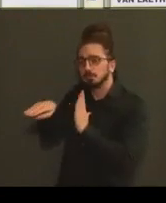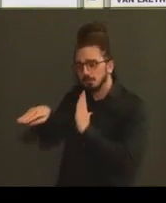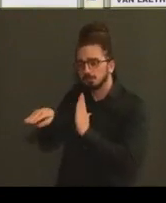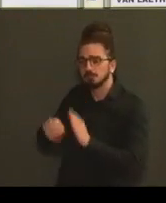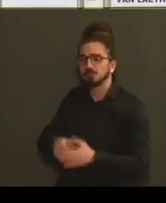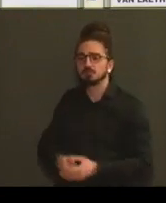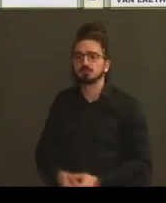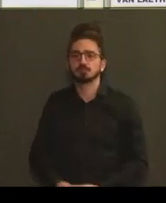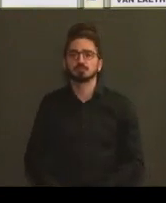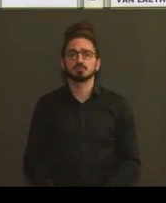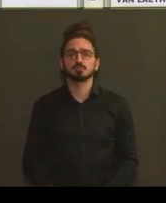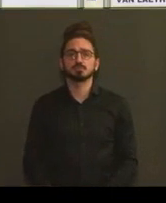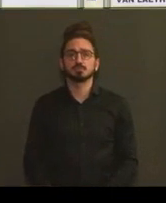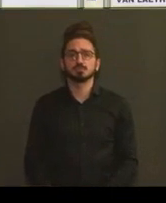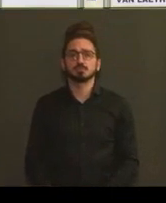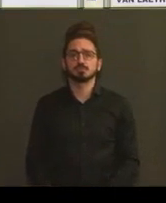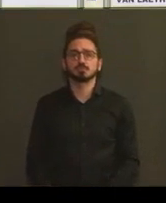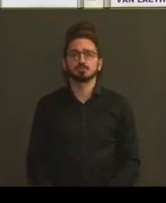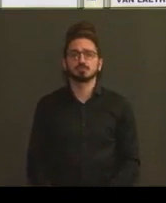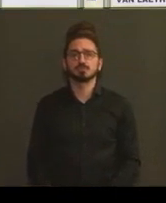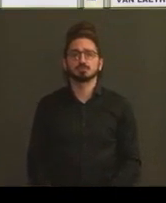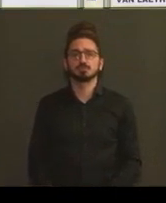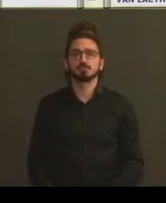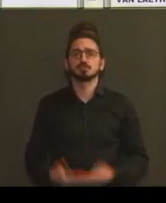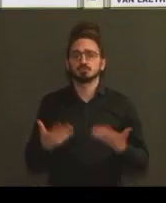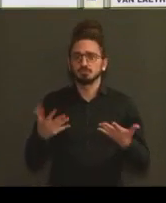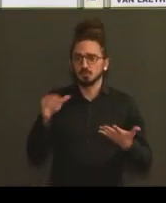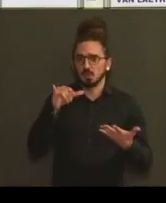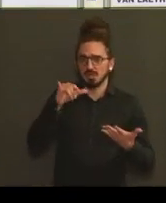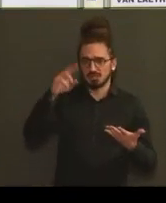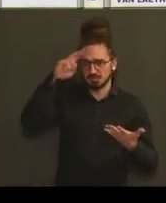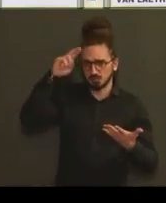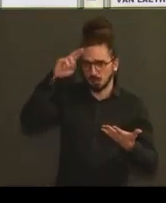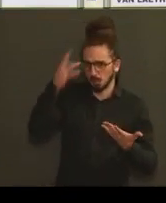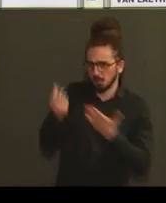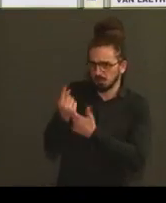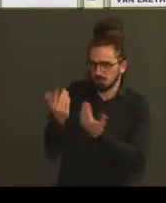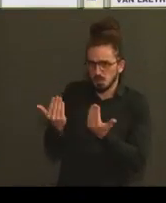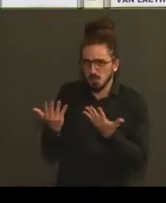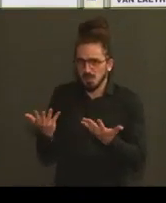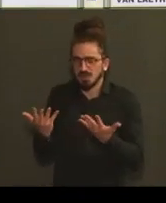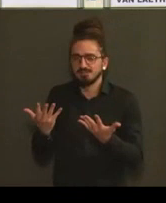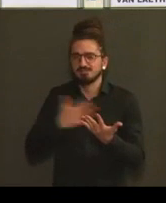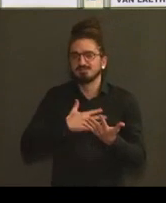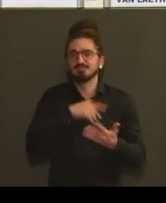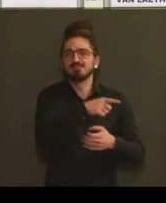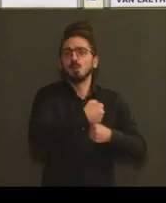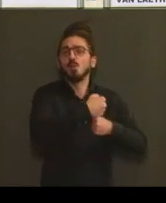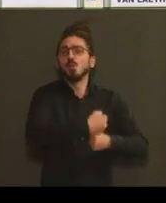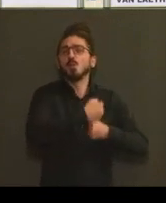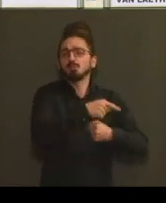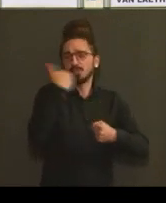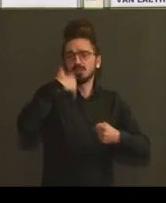au fait qu'il y a actuellement moins d'admissions venant de personnes issus des maisons de repos et des maisons de repos et de